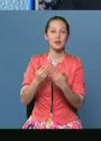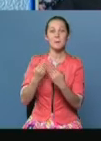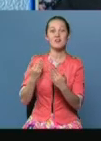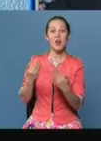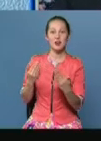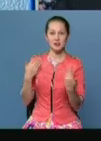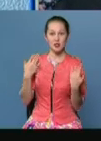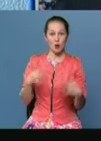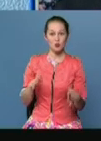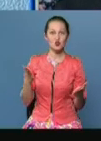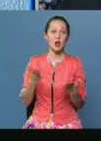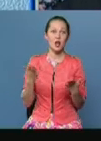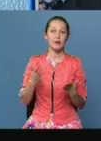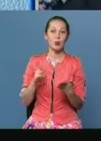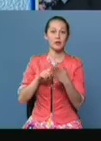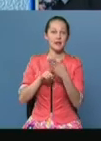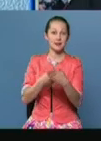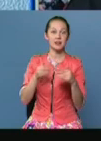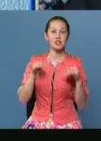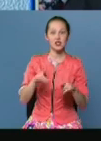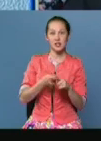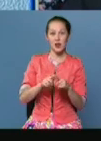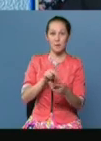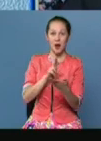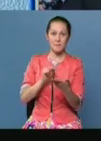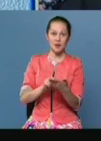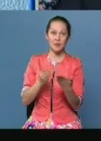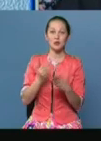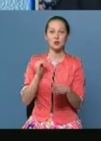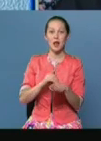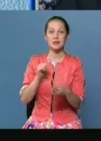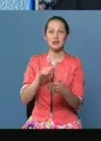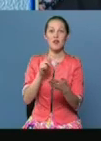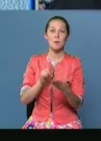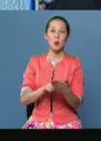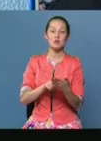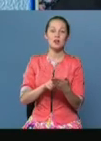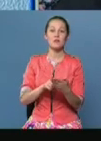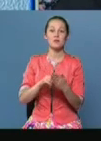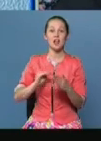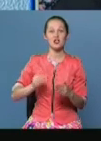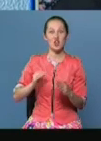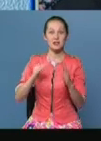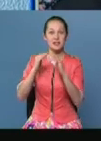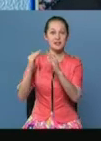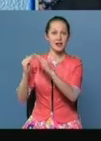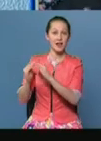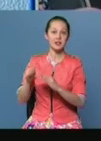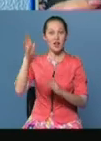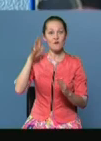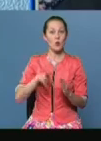уже, которые нацелены на решение этих проблем, которые касаются в том числе вопросов частного сектора. Это и водоотведение, это